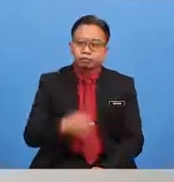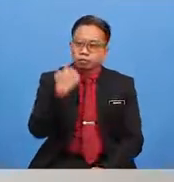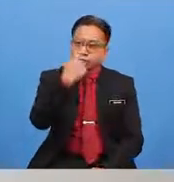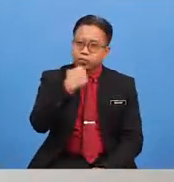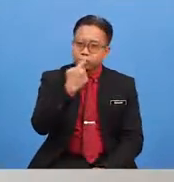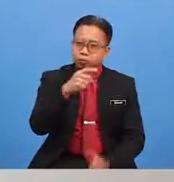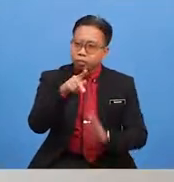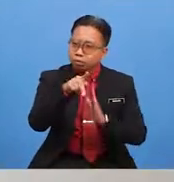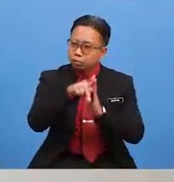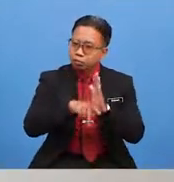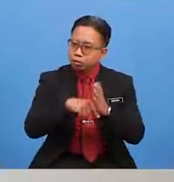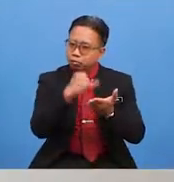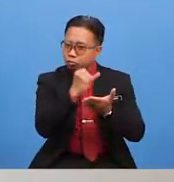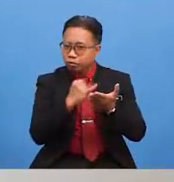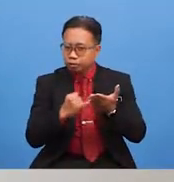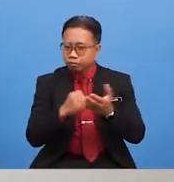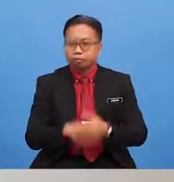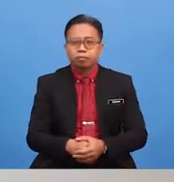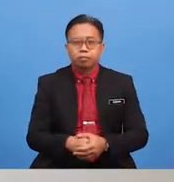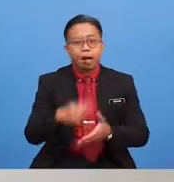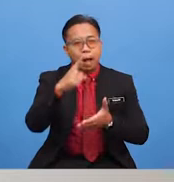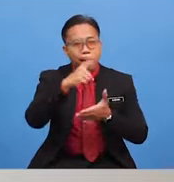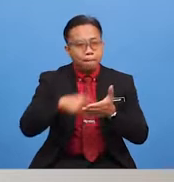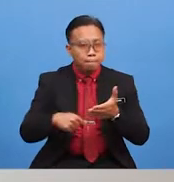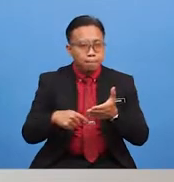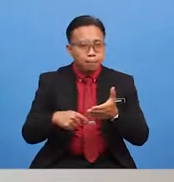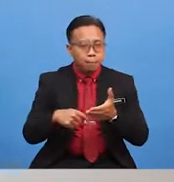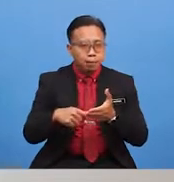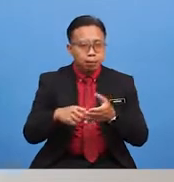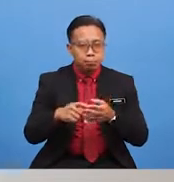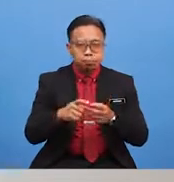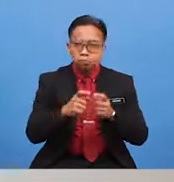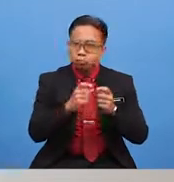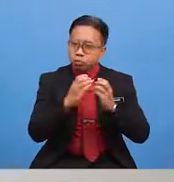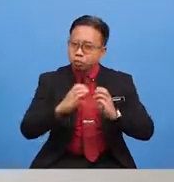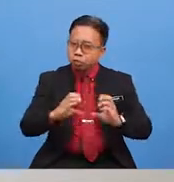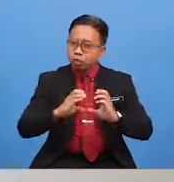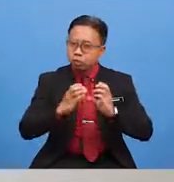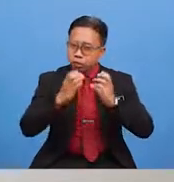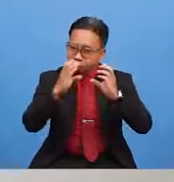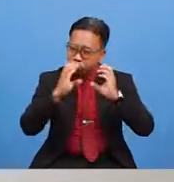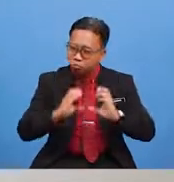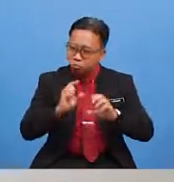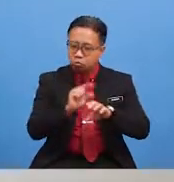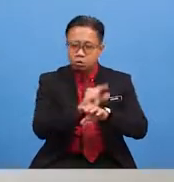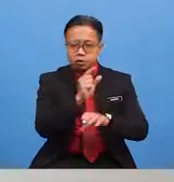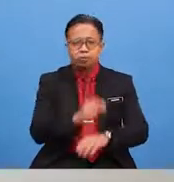Siapakah pengkaryanya? Apakah media dan teknik yang digunakan?